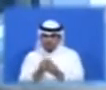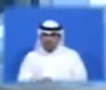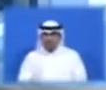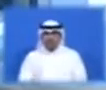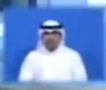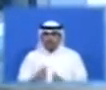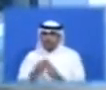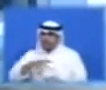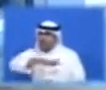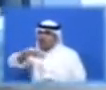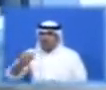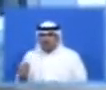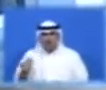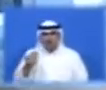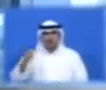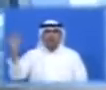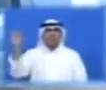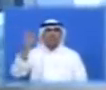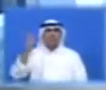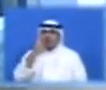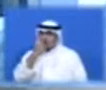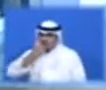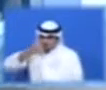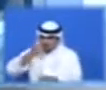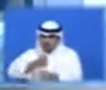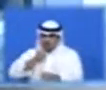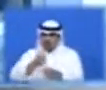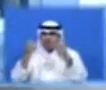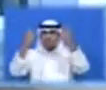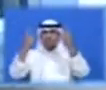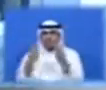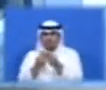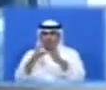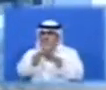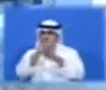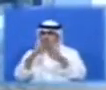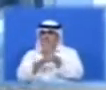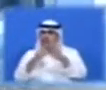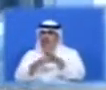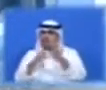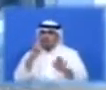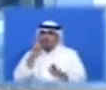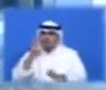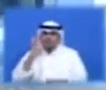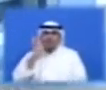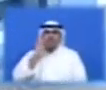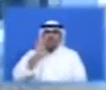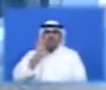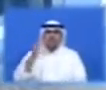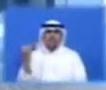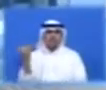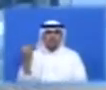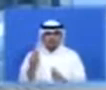من قبل شهر. هناك تم تجهيز عدد من البرامج تم تسجيلها. أيضا قمنا عن